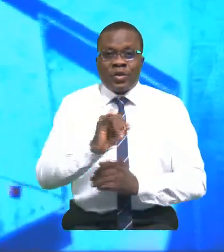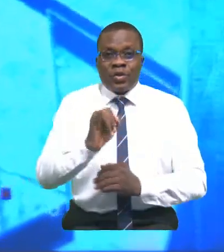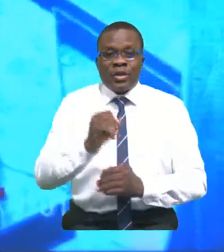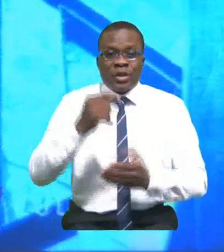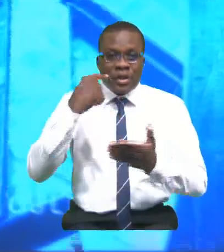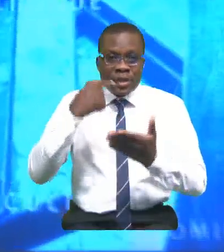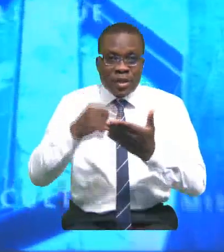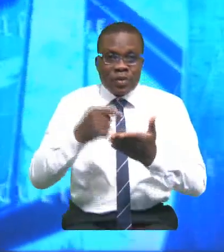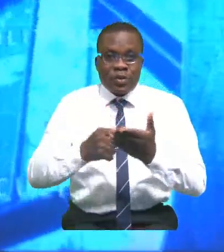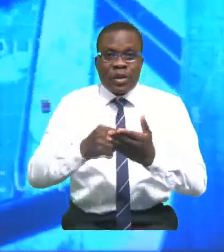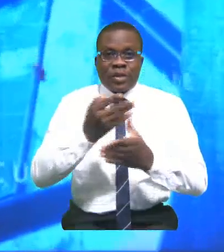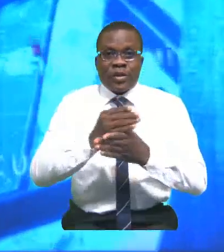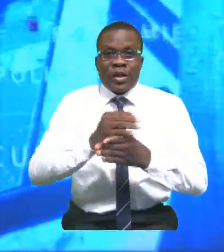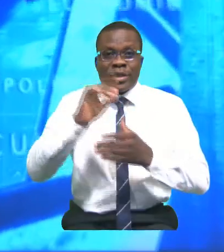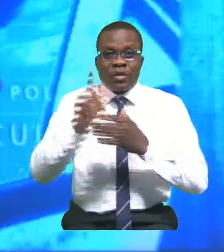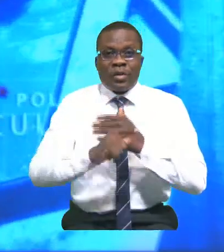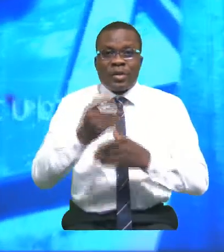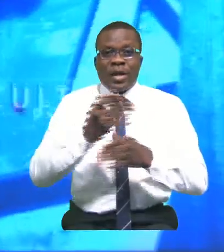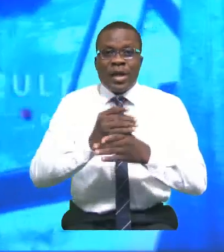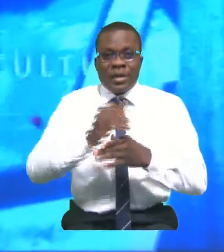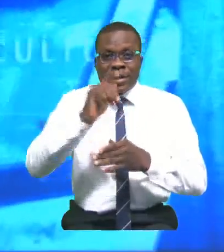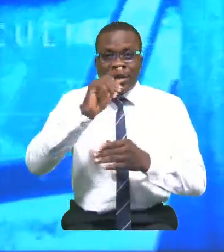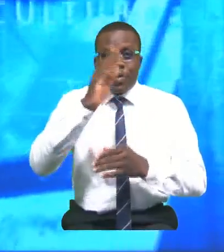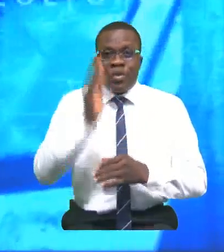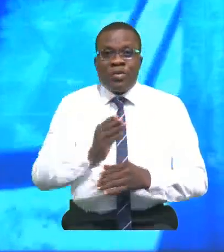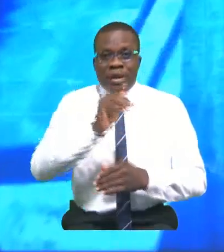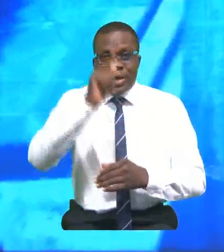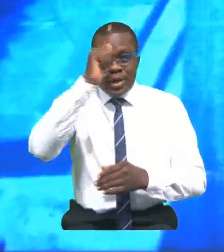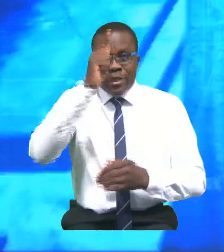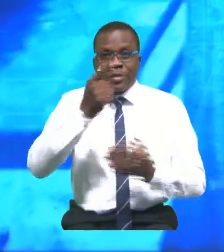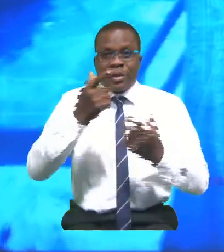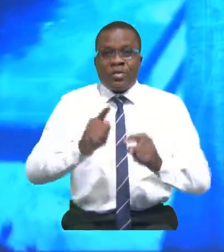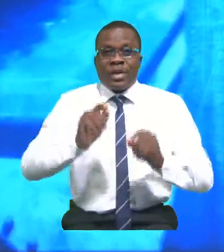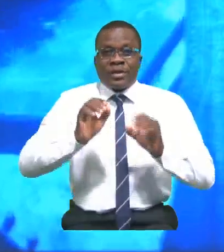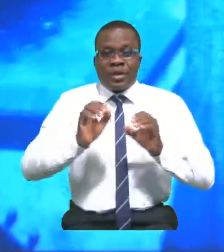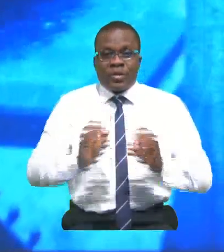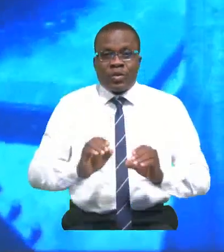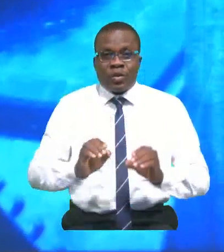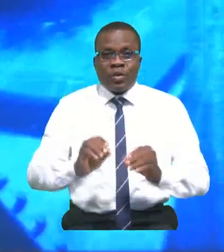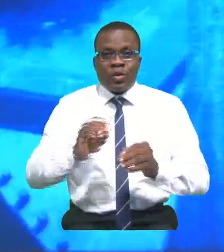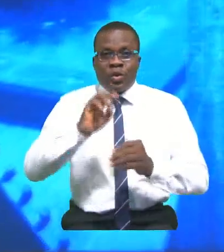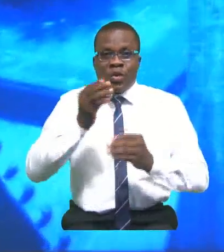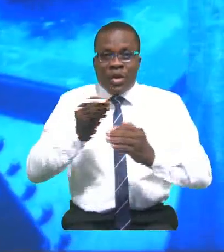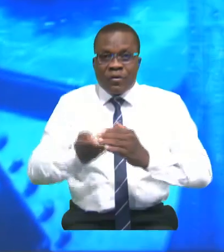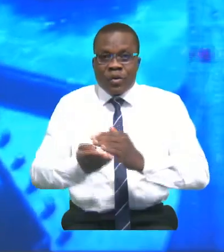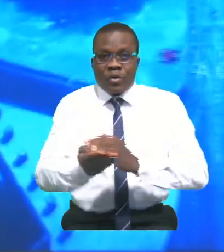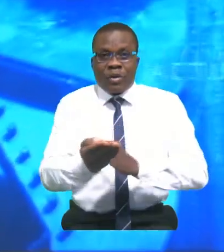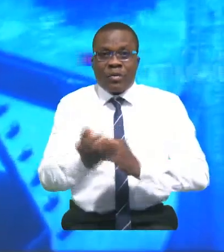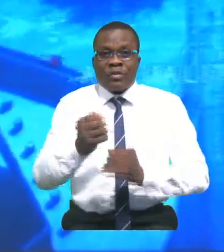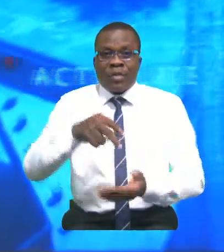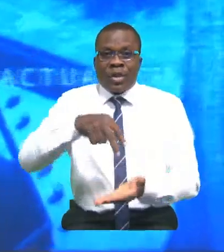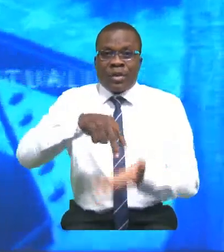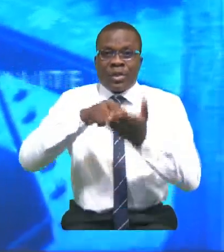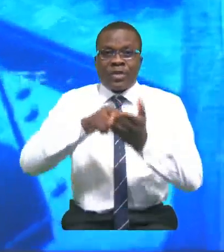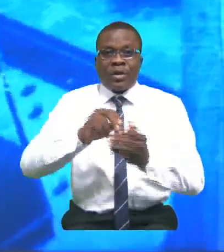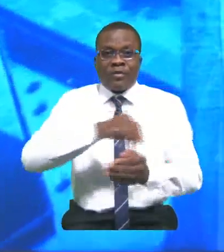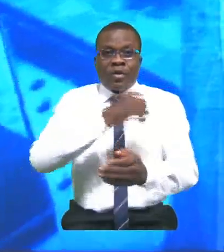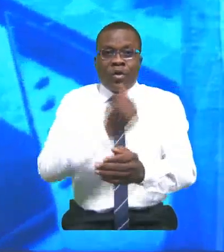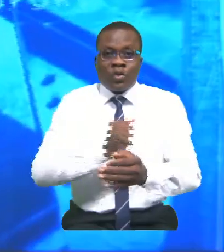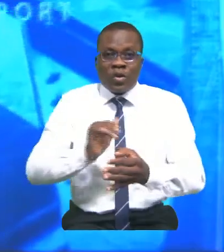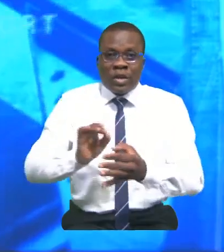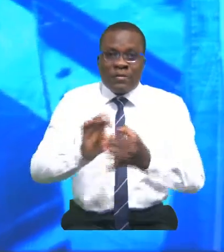intergouvernementales entre le Bénin et l'Allemagne se sont tenues à Cotonou en visionférence et en présentiel autorité fédérale